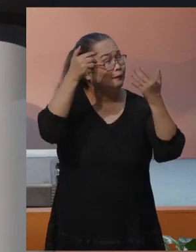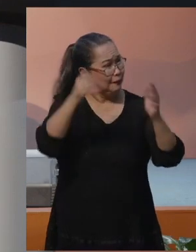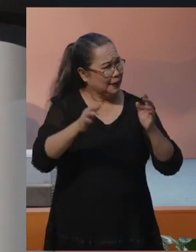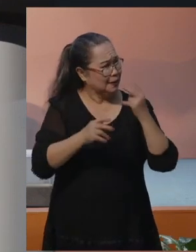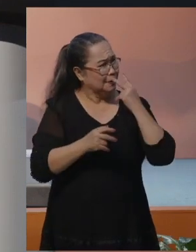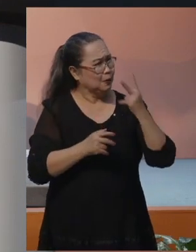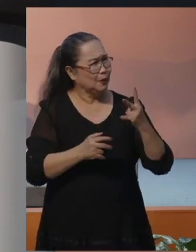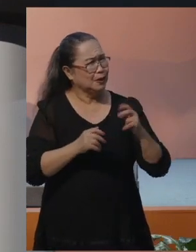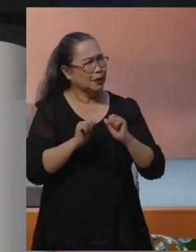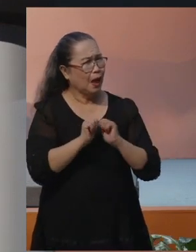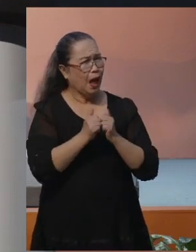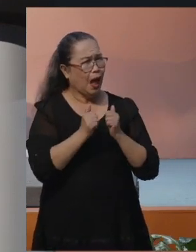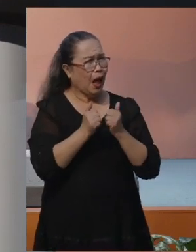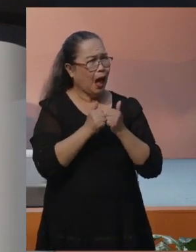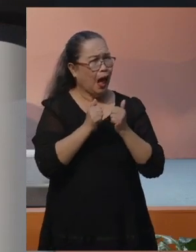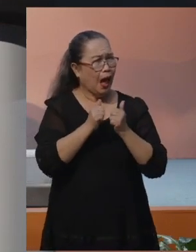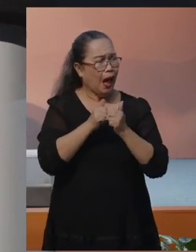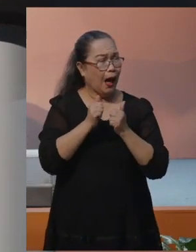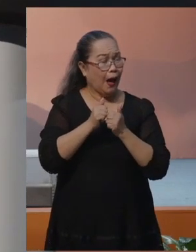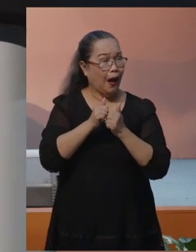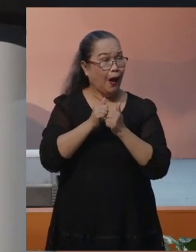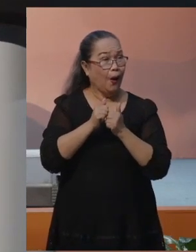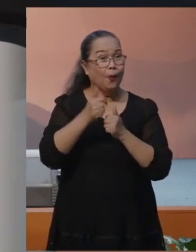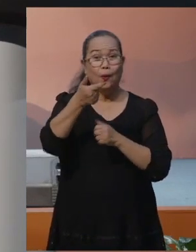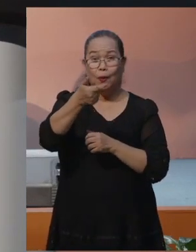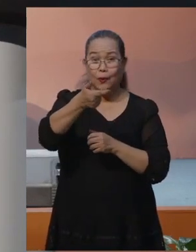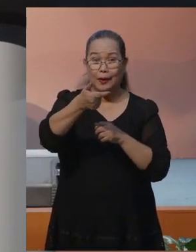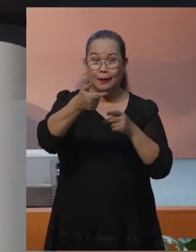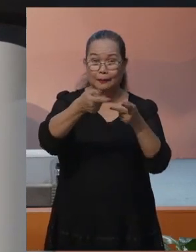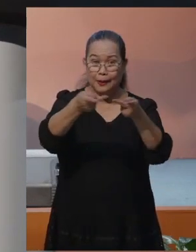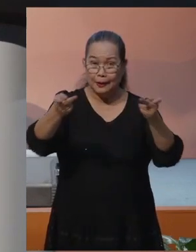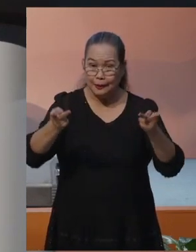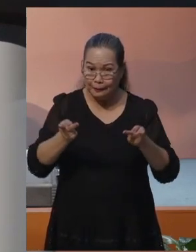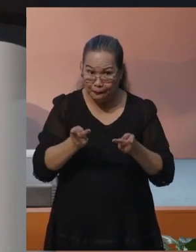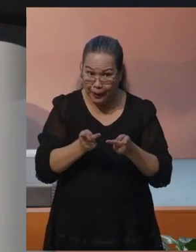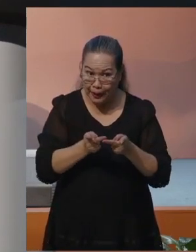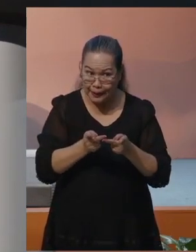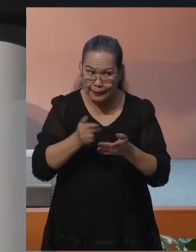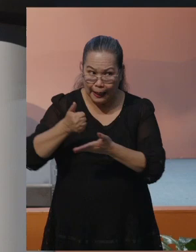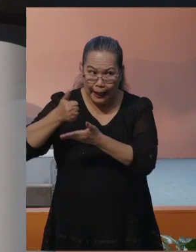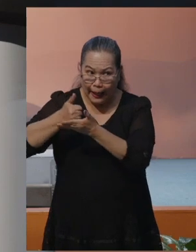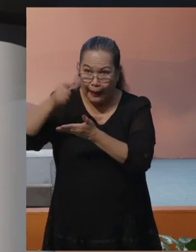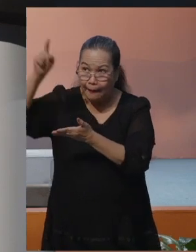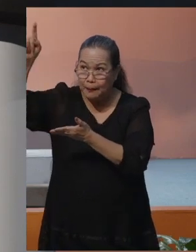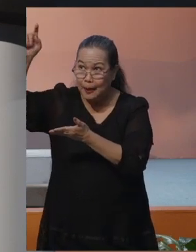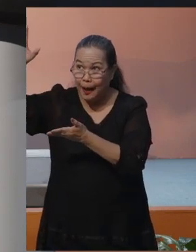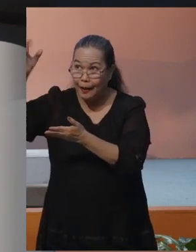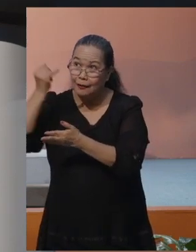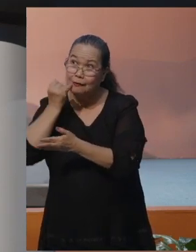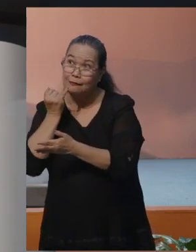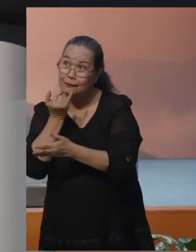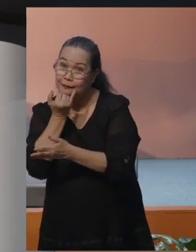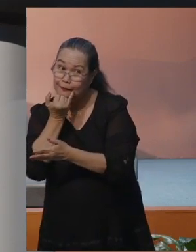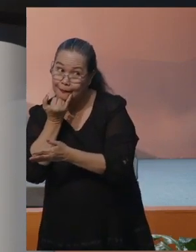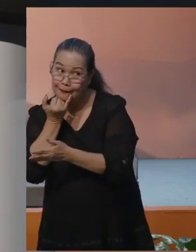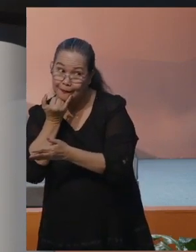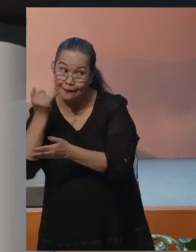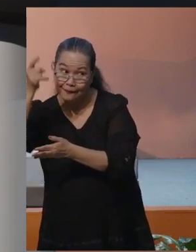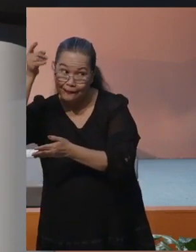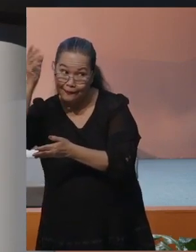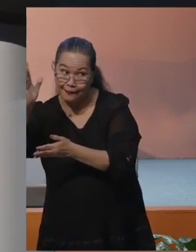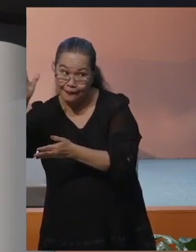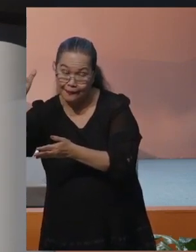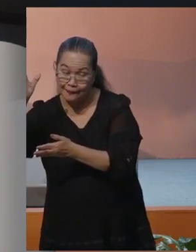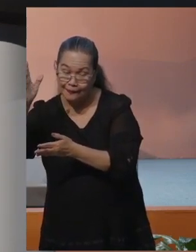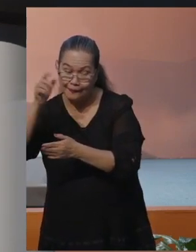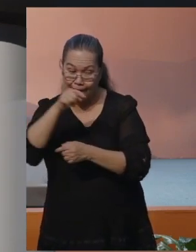natin ang pagsaklolo sa Gibeon ng Diyos ng Israel. Nanawagan ang Gibeon